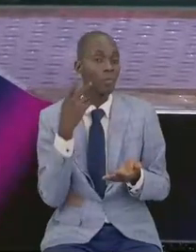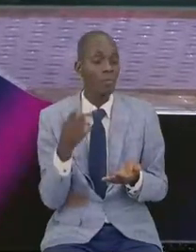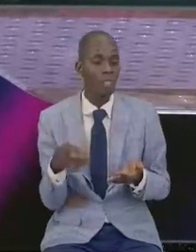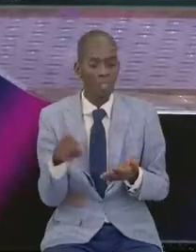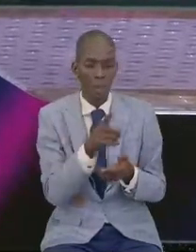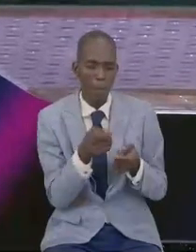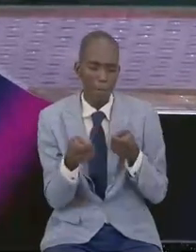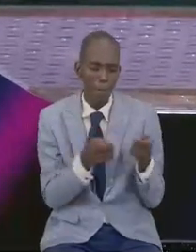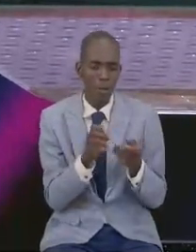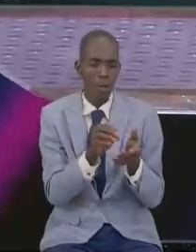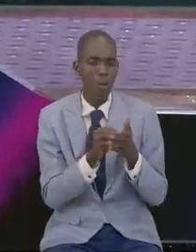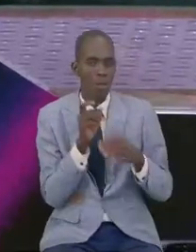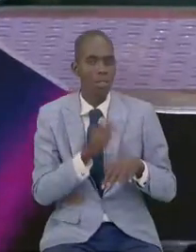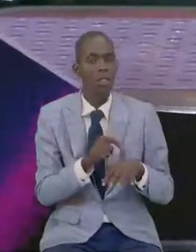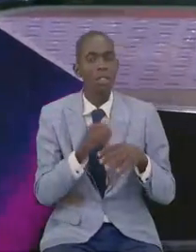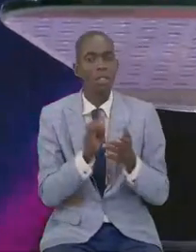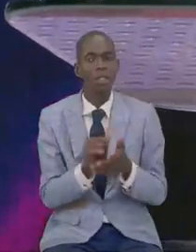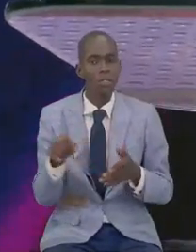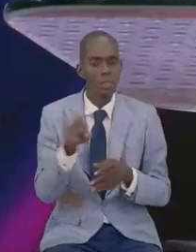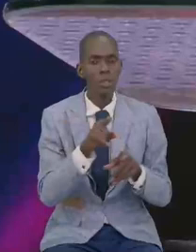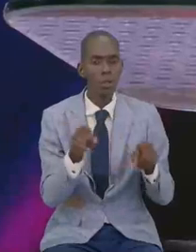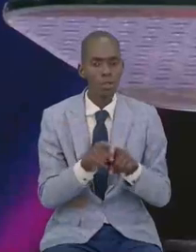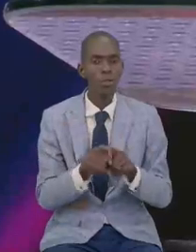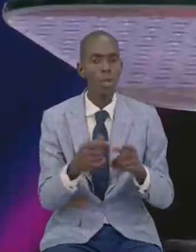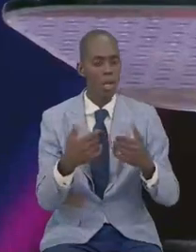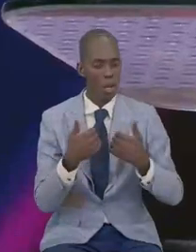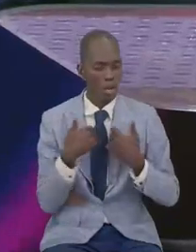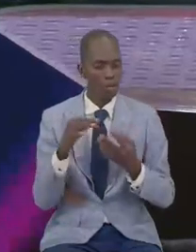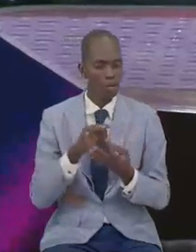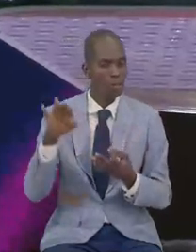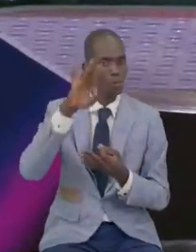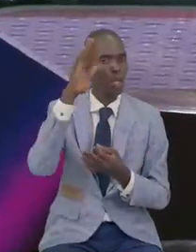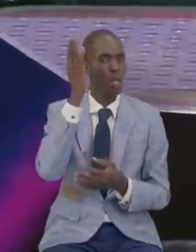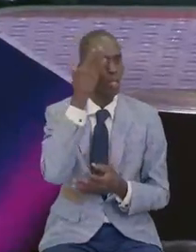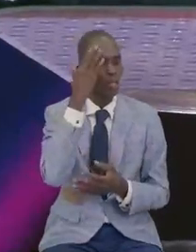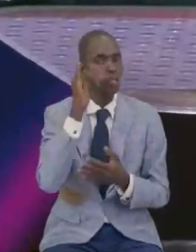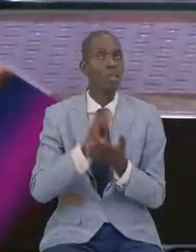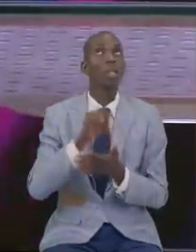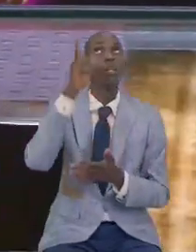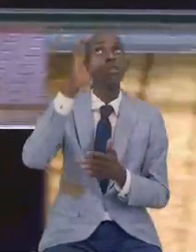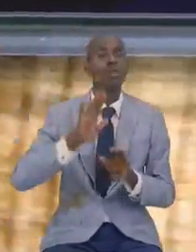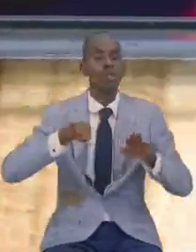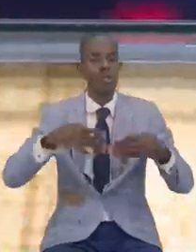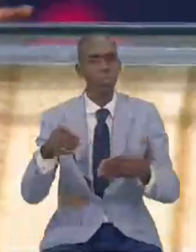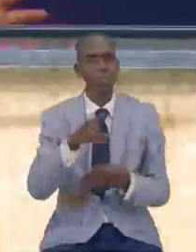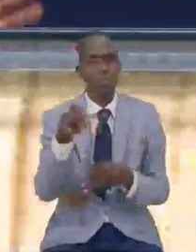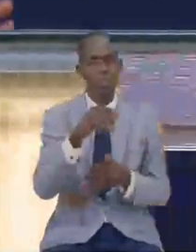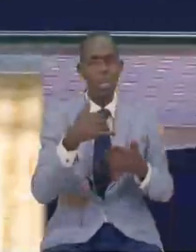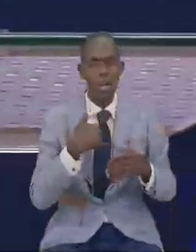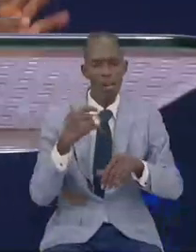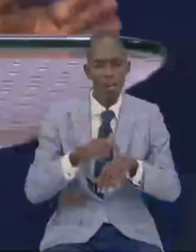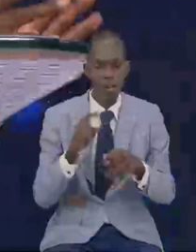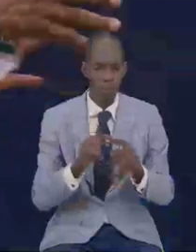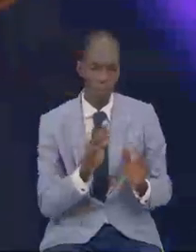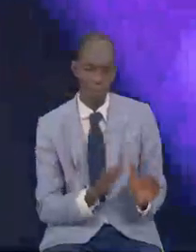ils ont bien géré leur temps, ils avaient aussi la connaissance spirituelle que Dieu leur avait donnée. Ils avaient le temps de se